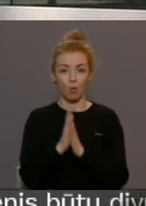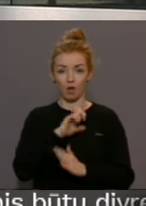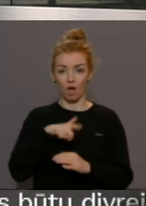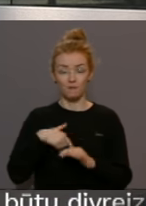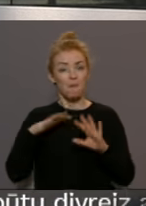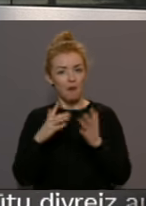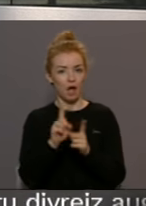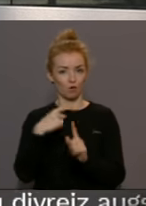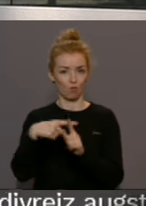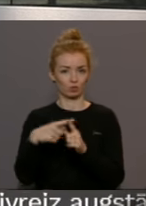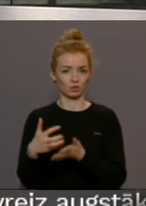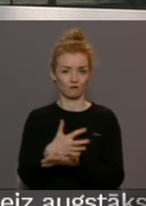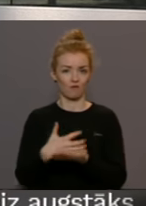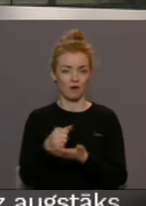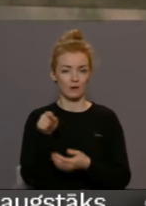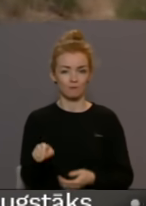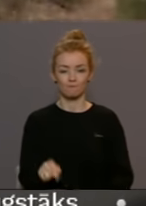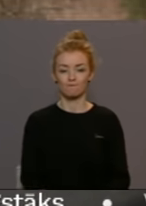labās īpašības.